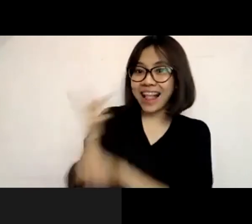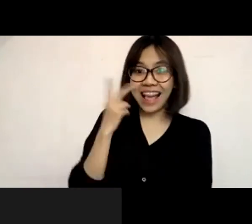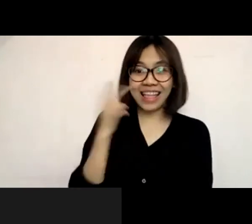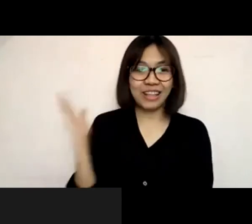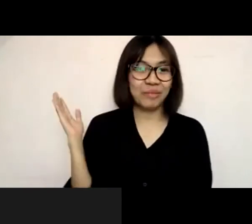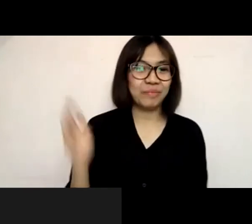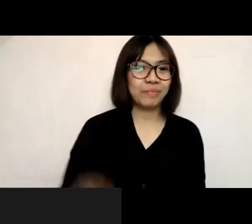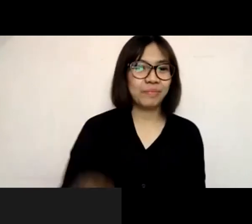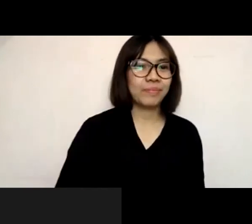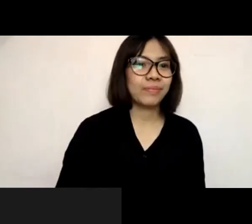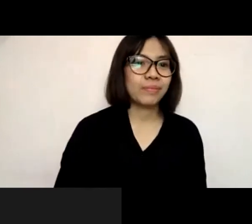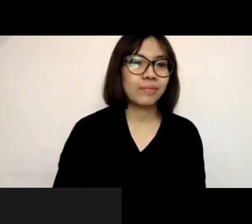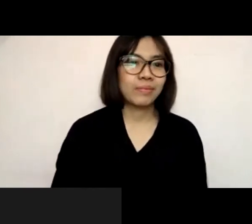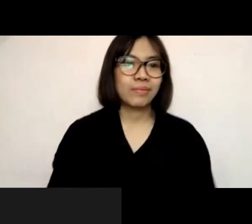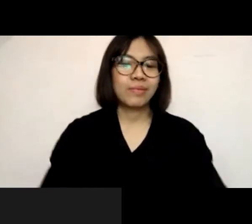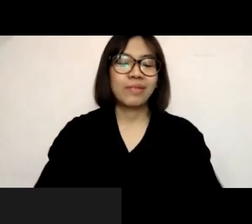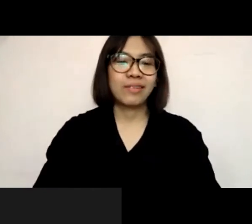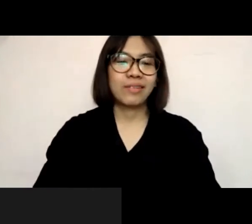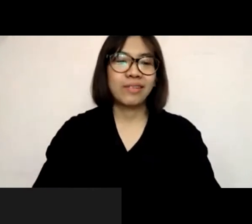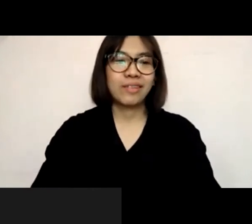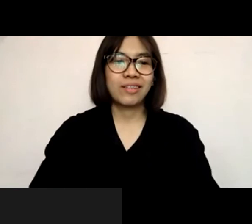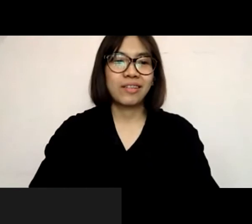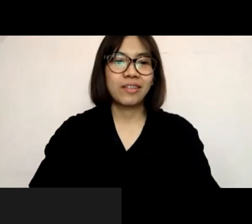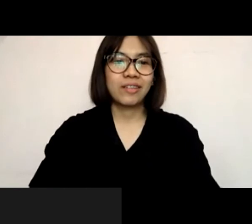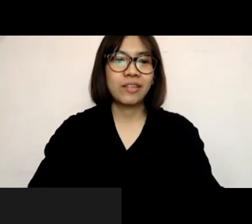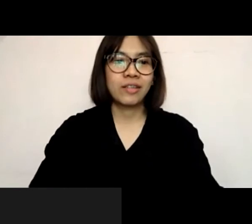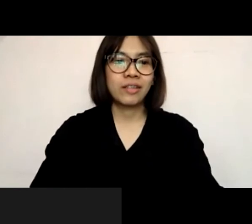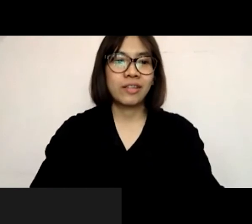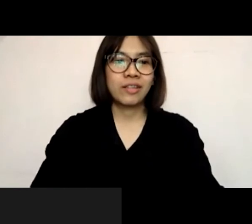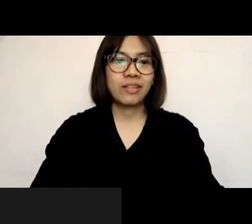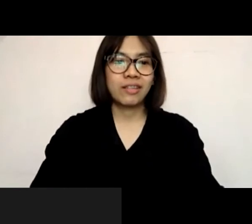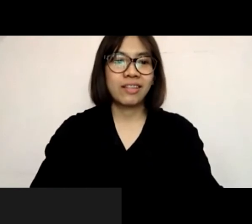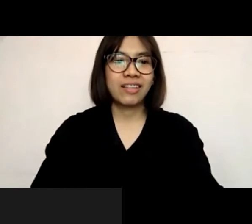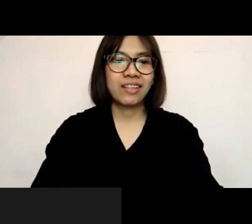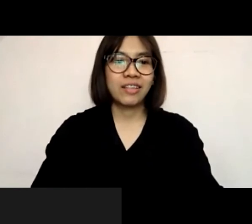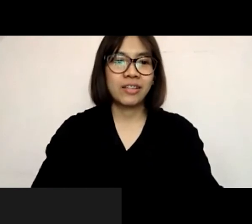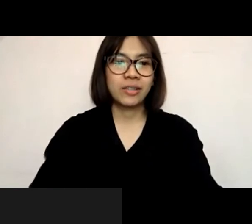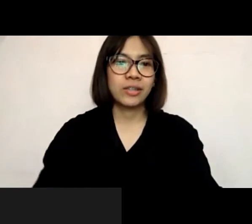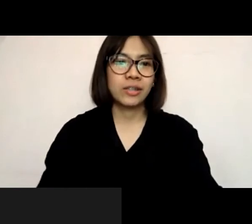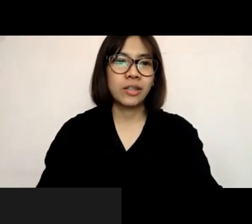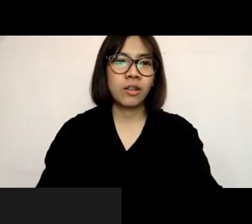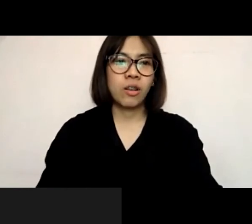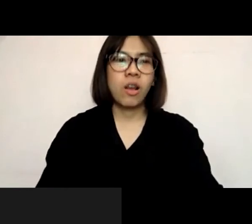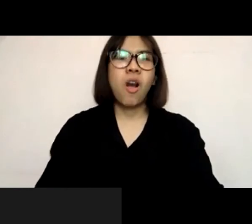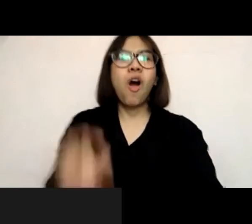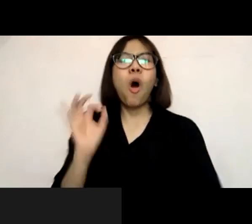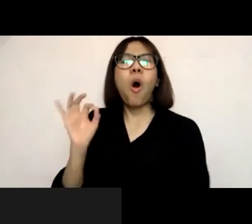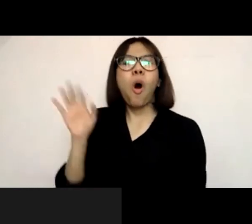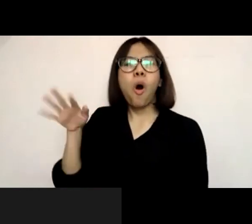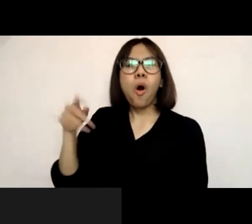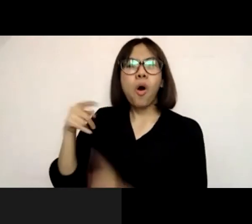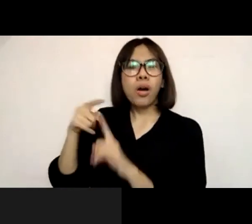Iya. Oh, Tasya itu ya muridnya Bu Ana ya. Iya Pak. Oh, luar biasa.